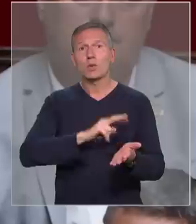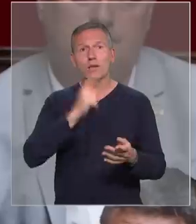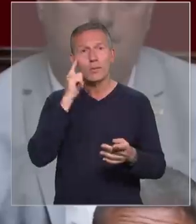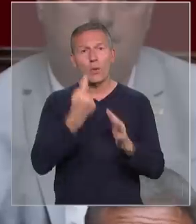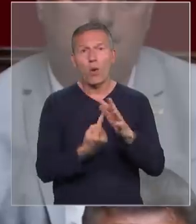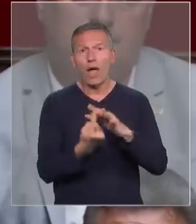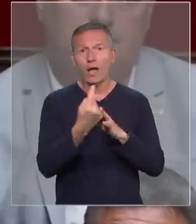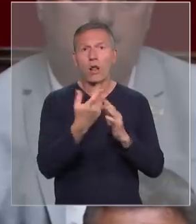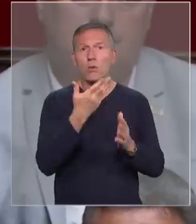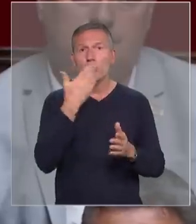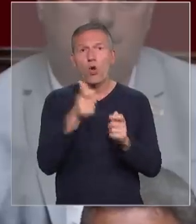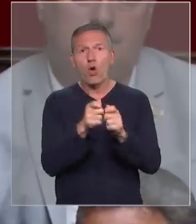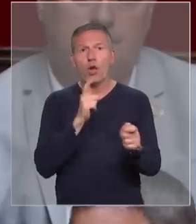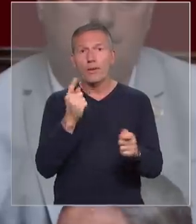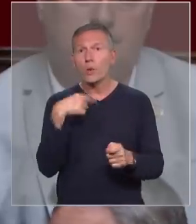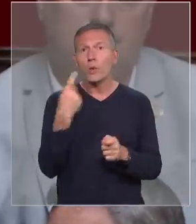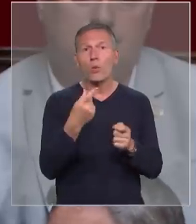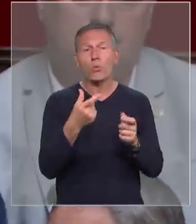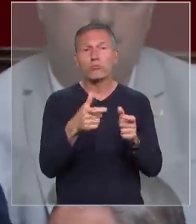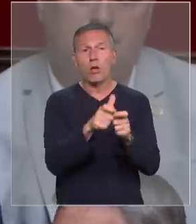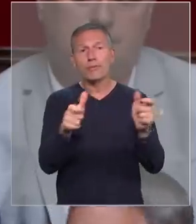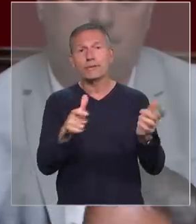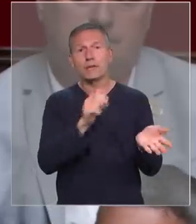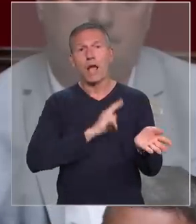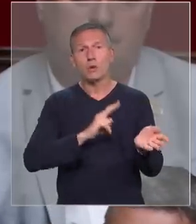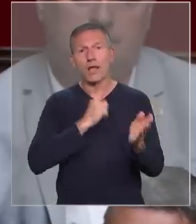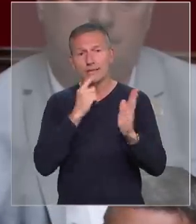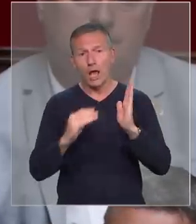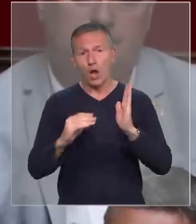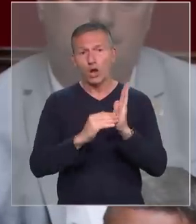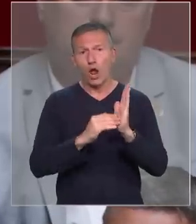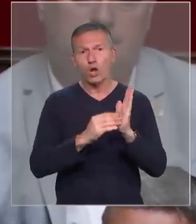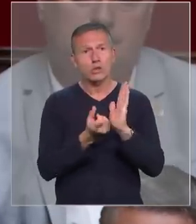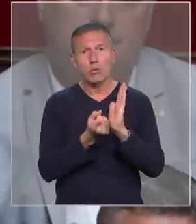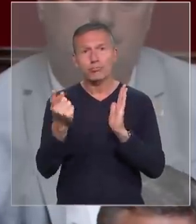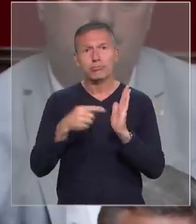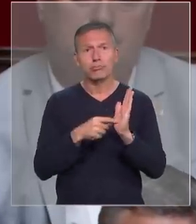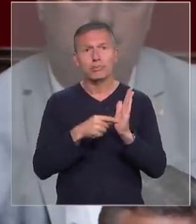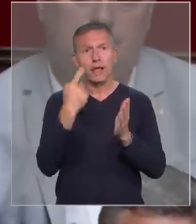mieux indemnisés. Mais certaines compagnies d'assurance imposent une clause d'exclusion d'indemnisation en